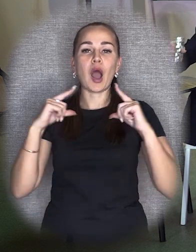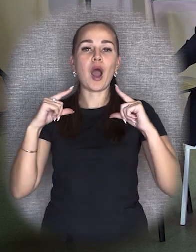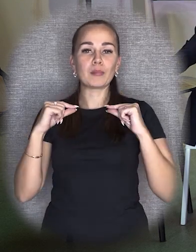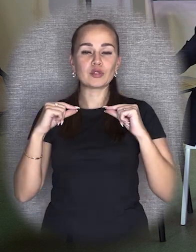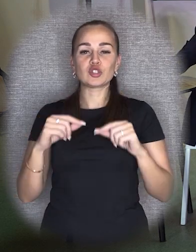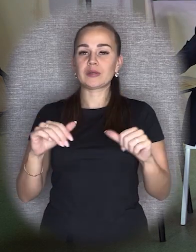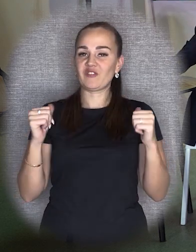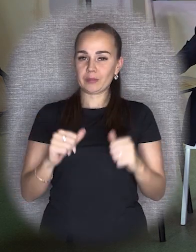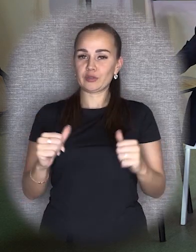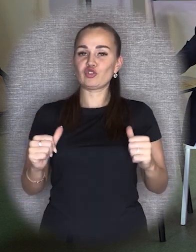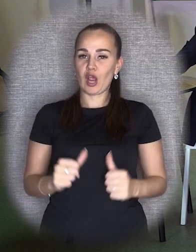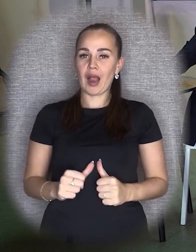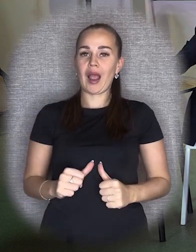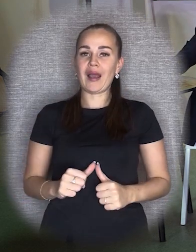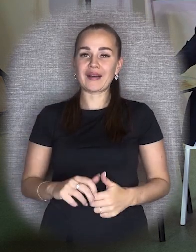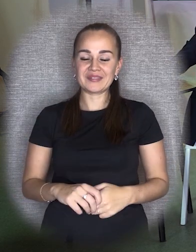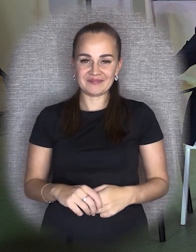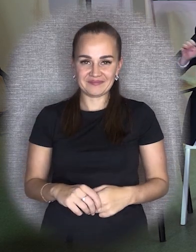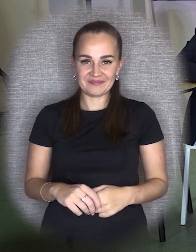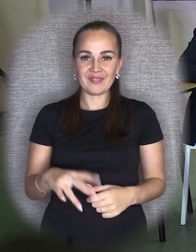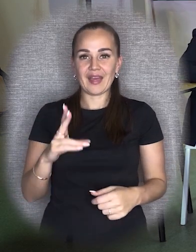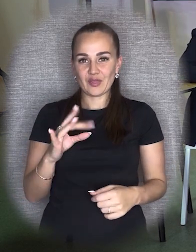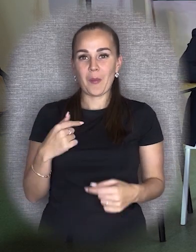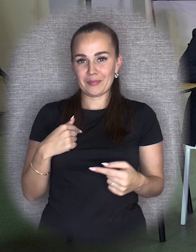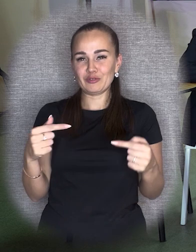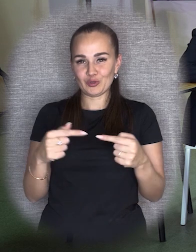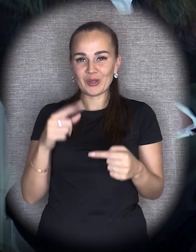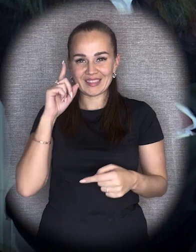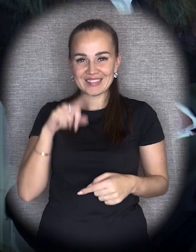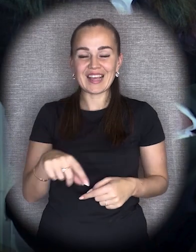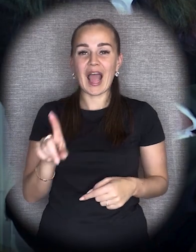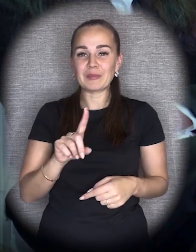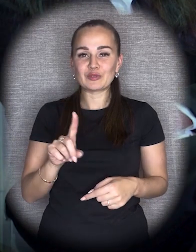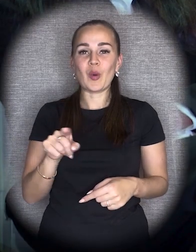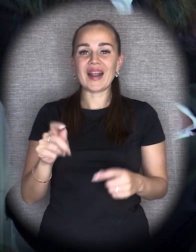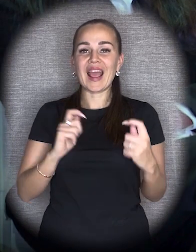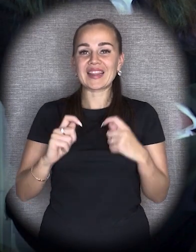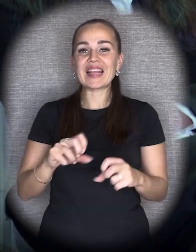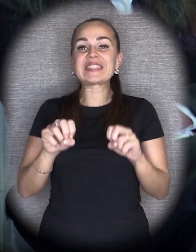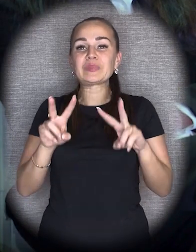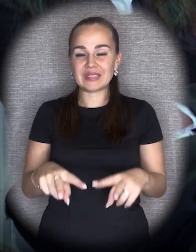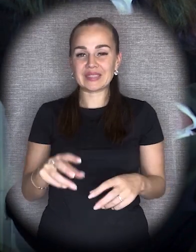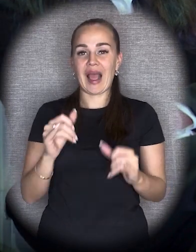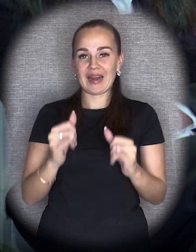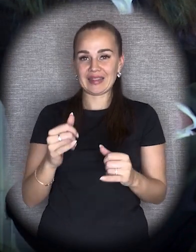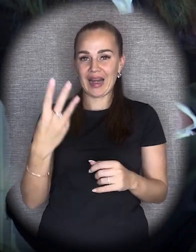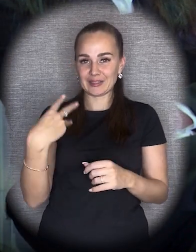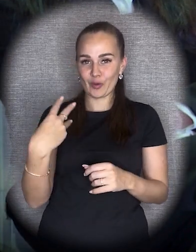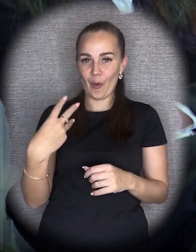иногда в пиджаках. То есть мы совершенно четко понимаем, что они оделись так, чтобы сняться.